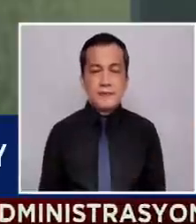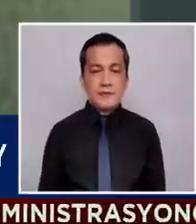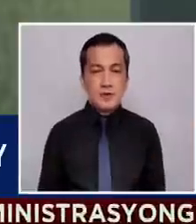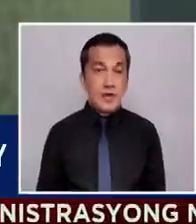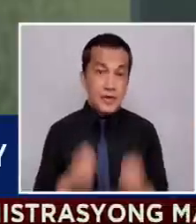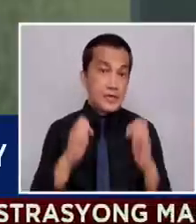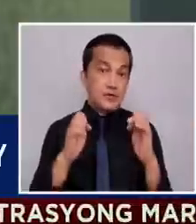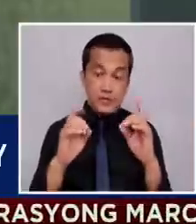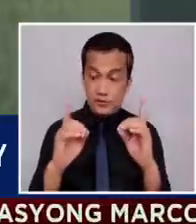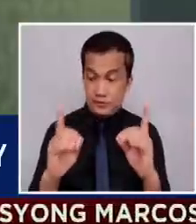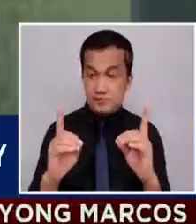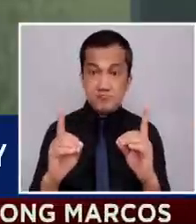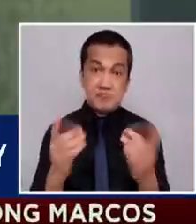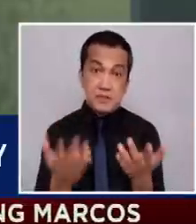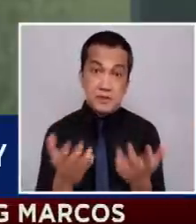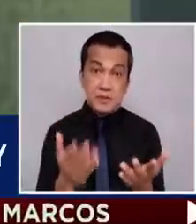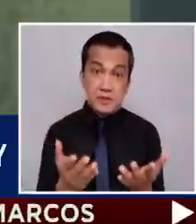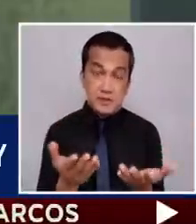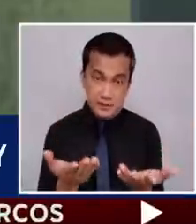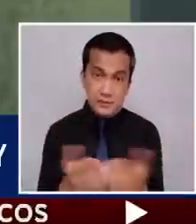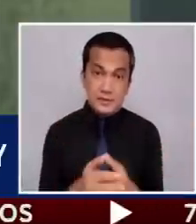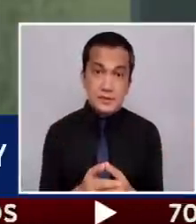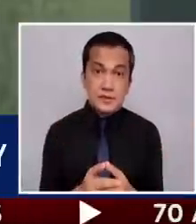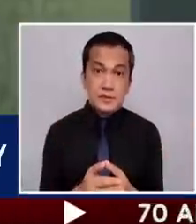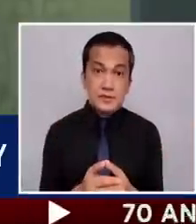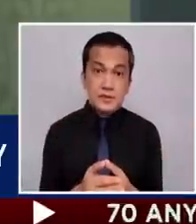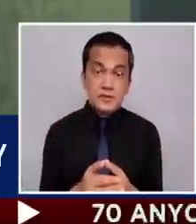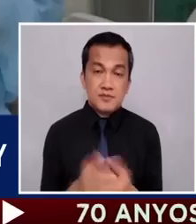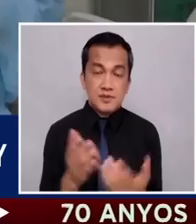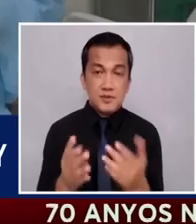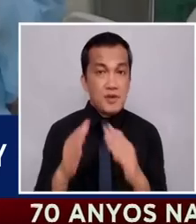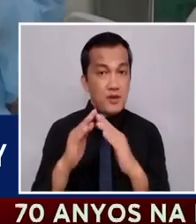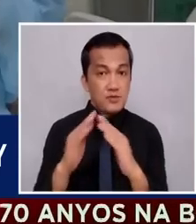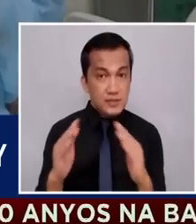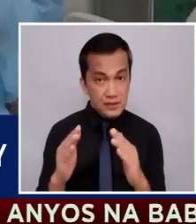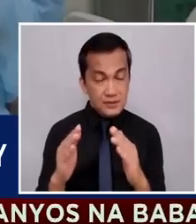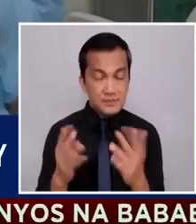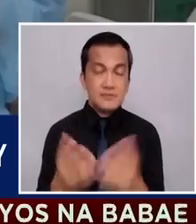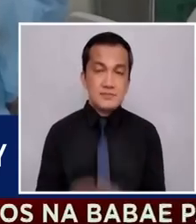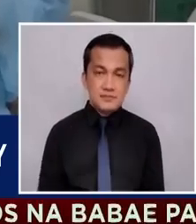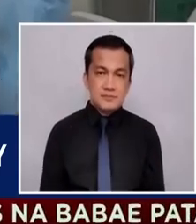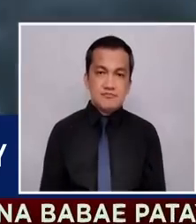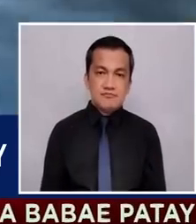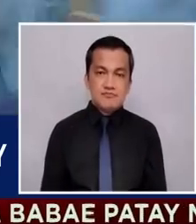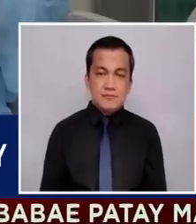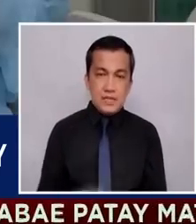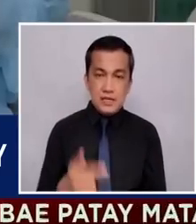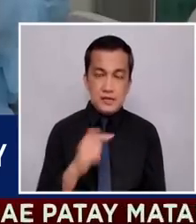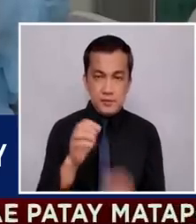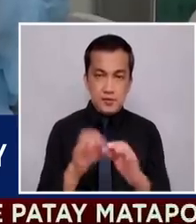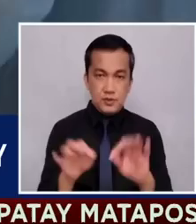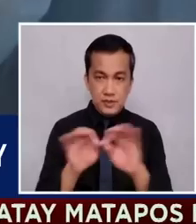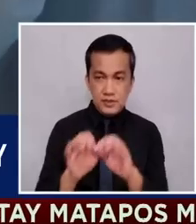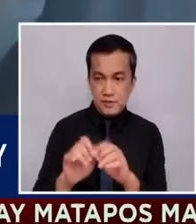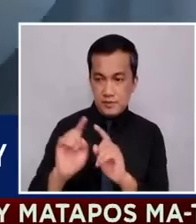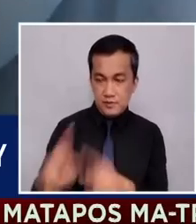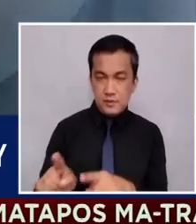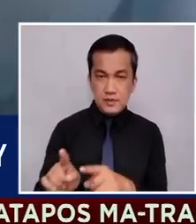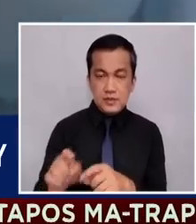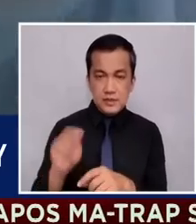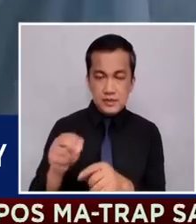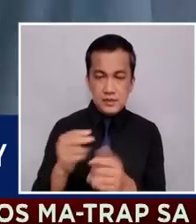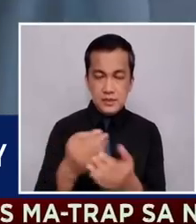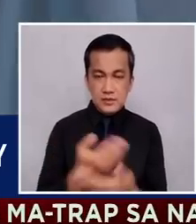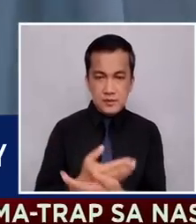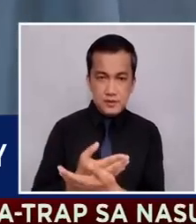education maybe, then siguro housing. Mahalaga na matugunan ang pangangailangan ng sanggol simula sa